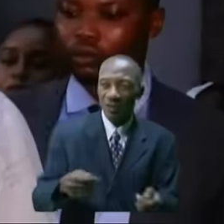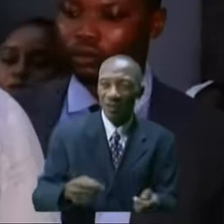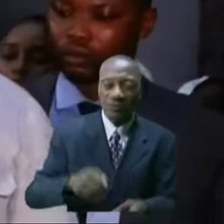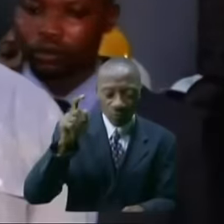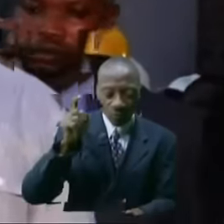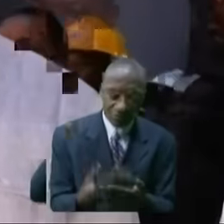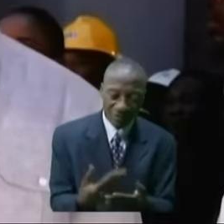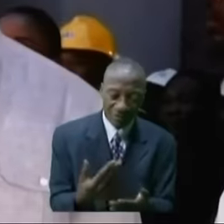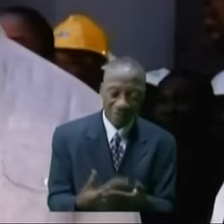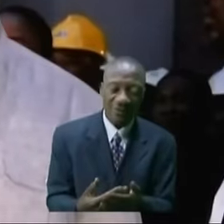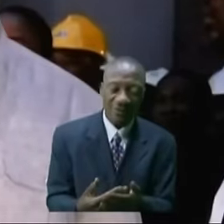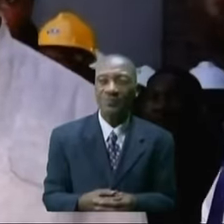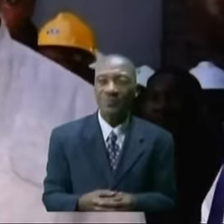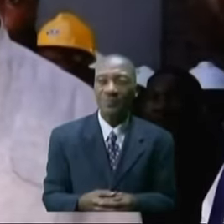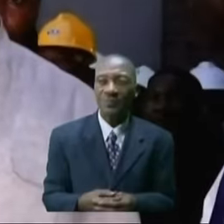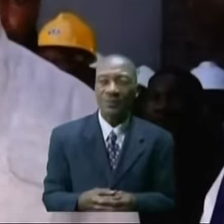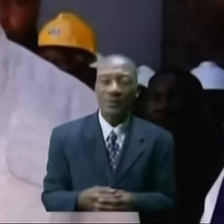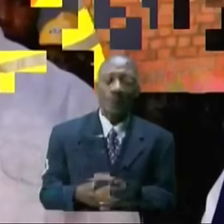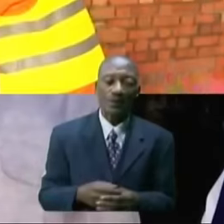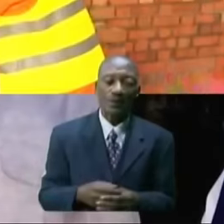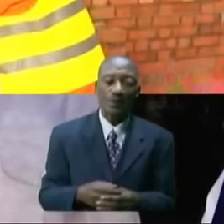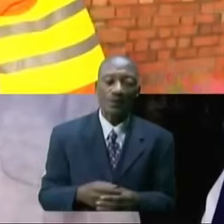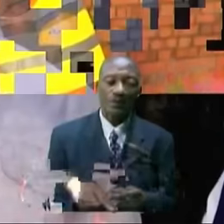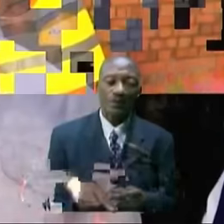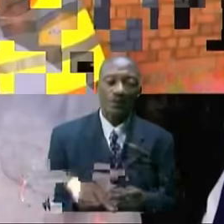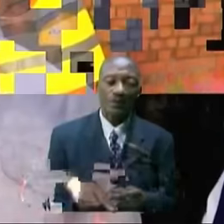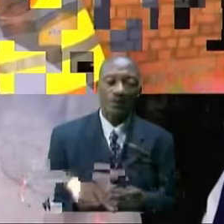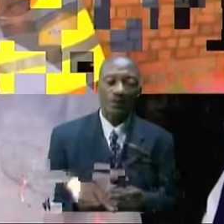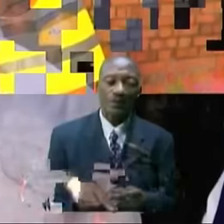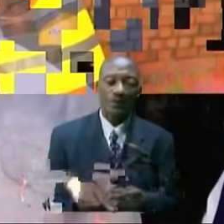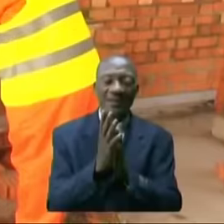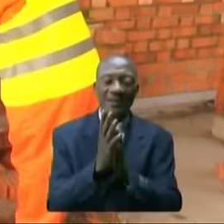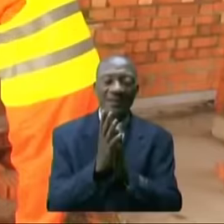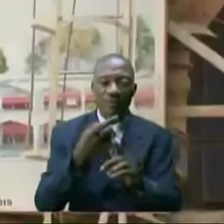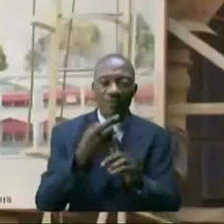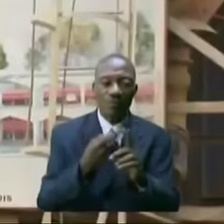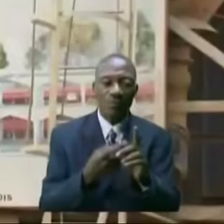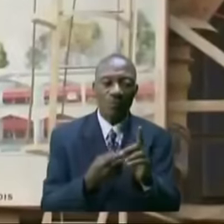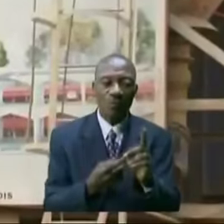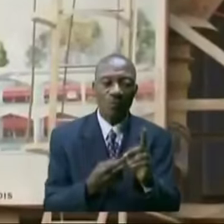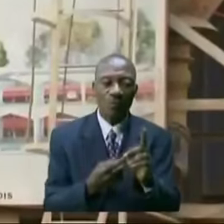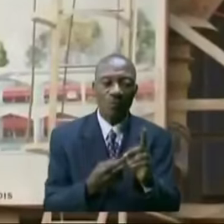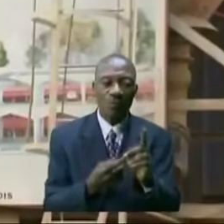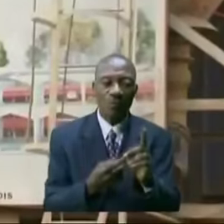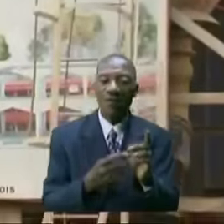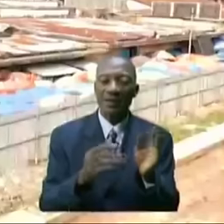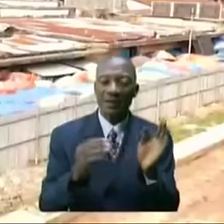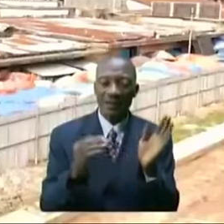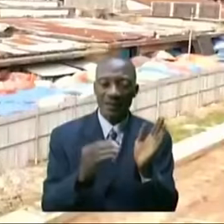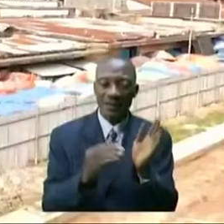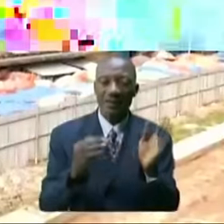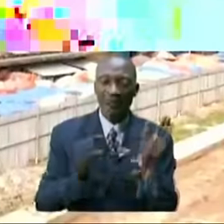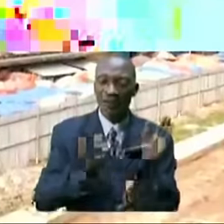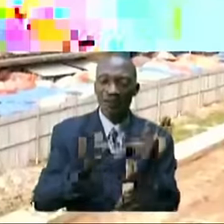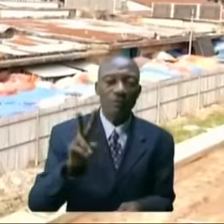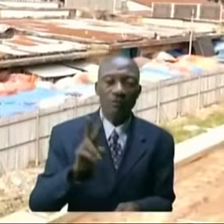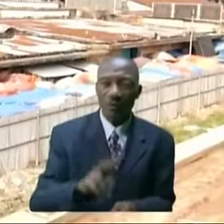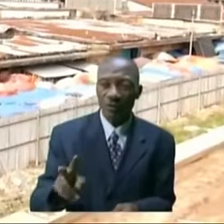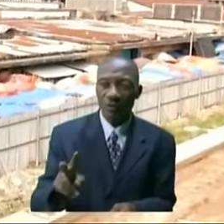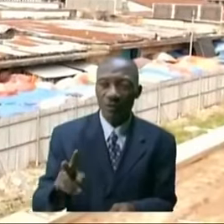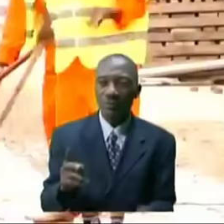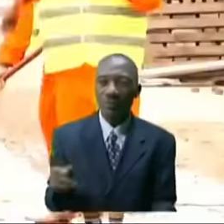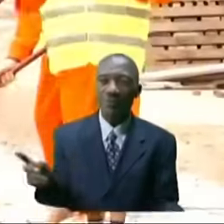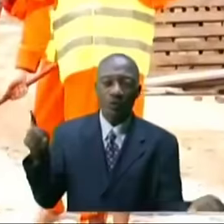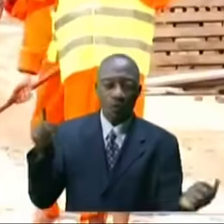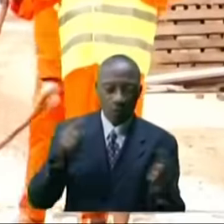La construction. Comment dit, commencé le 10 décembre 2020. Elle était de la phase de démolition de l'ancien